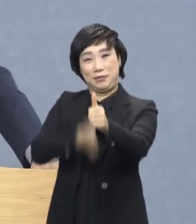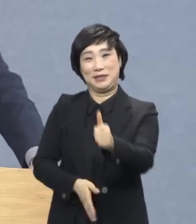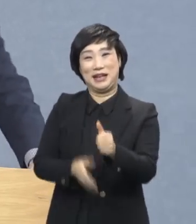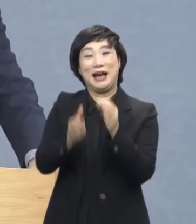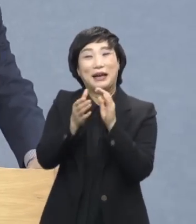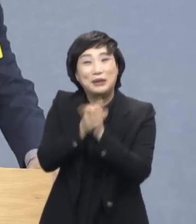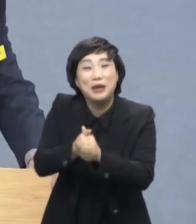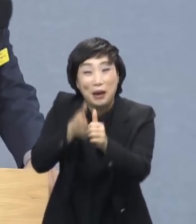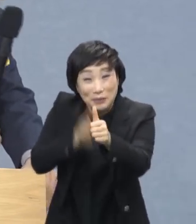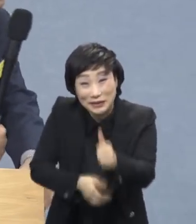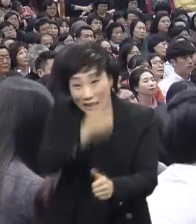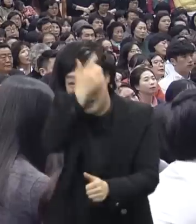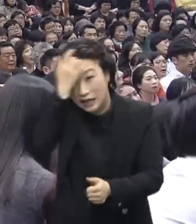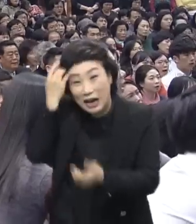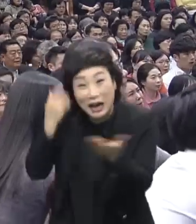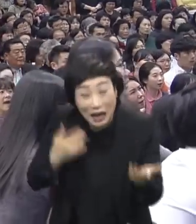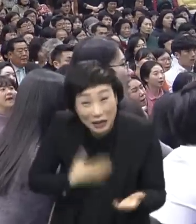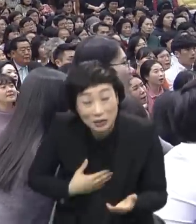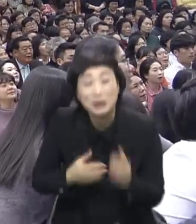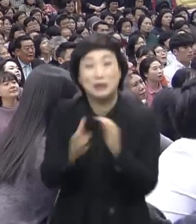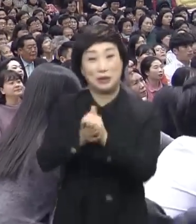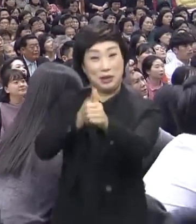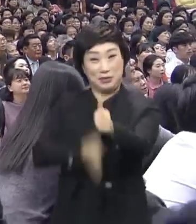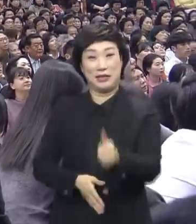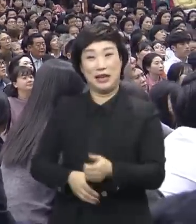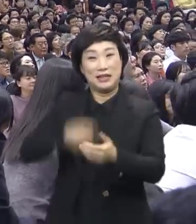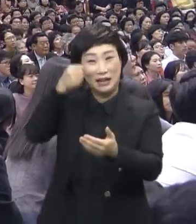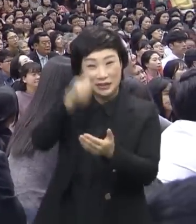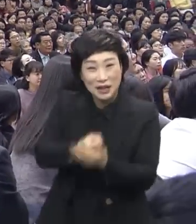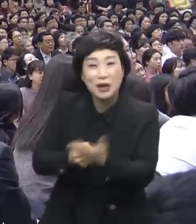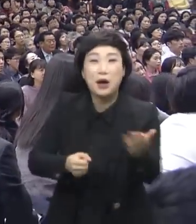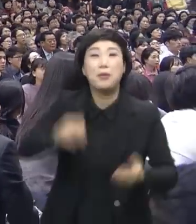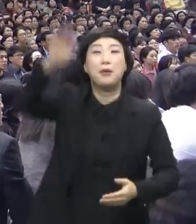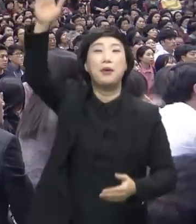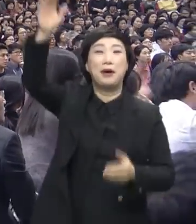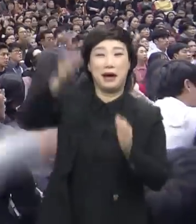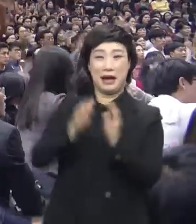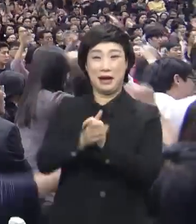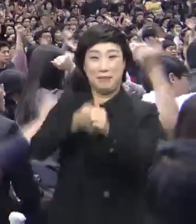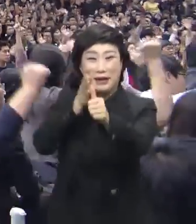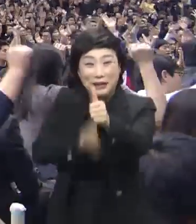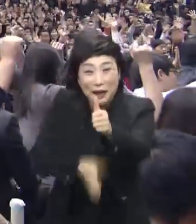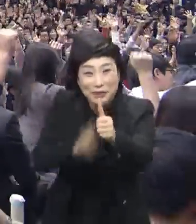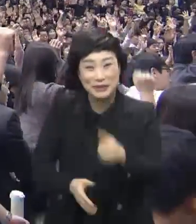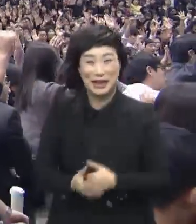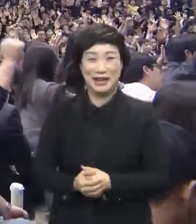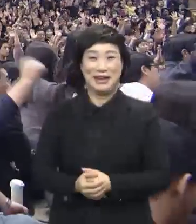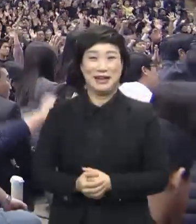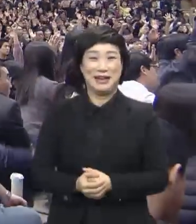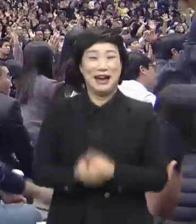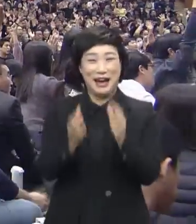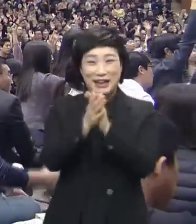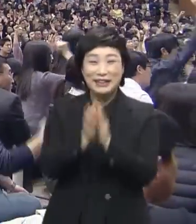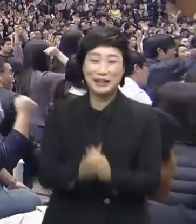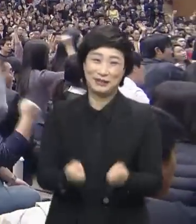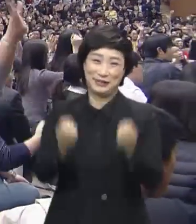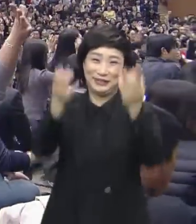기도하자. 아멘. 기도하자. 아멘. 작정하는 사람 오는 손들어 다 아멘합시다. 아멘.